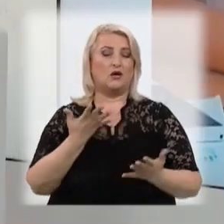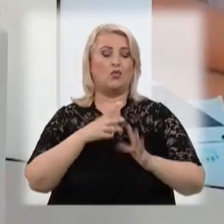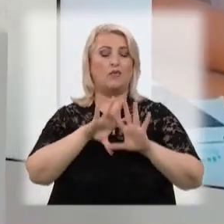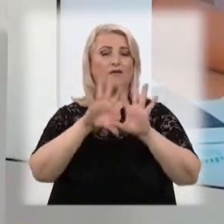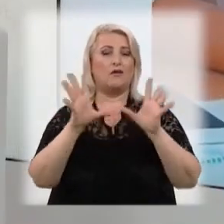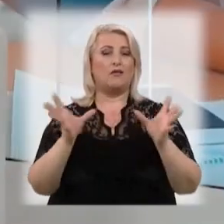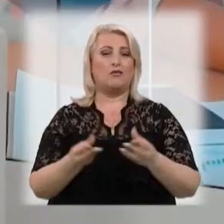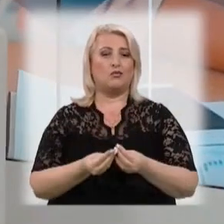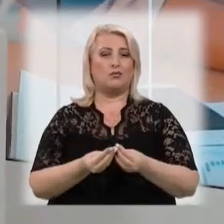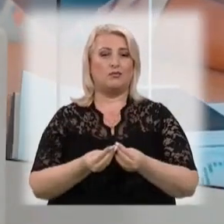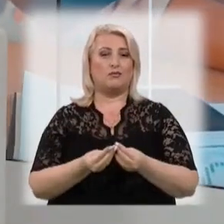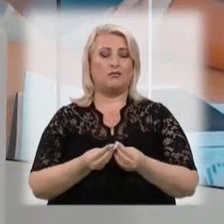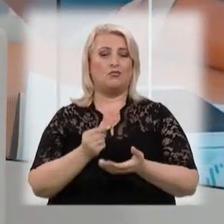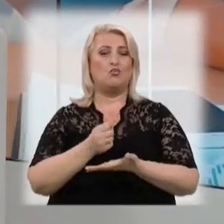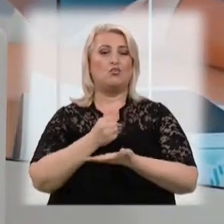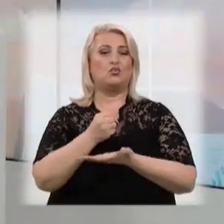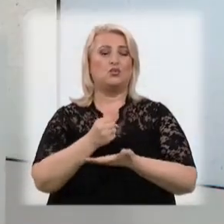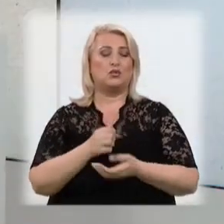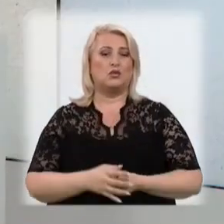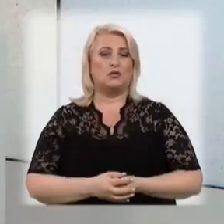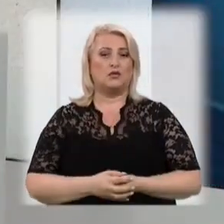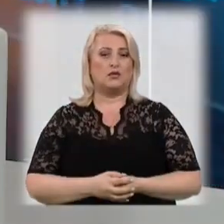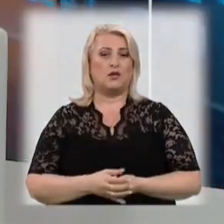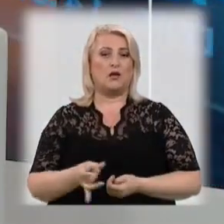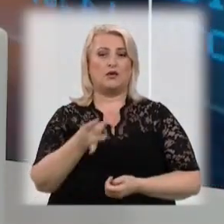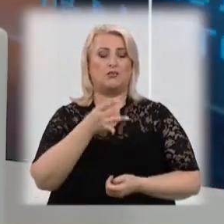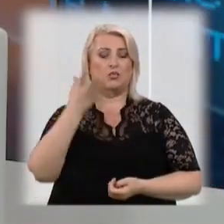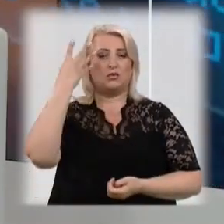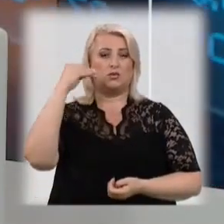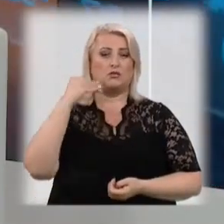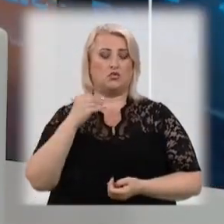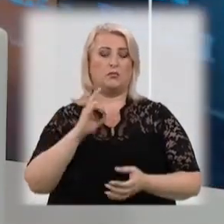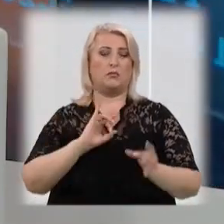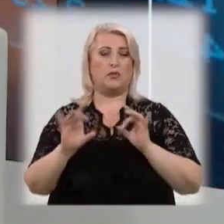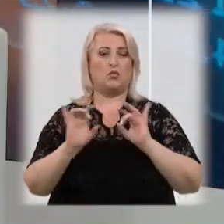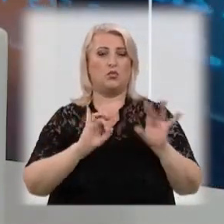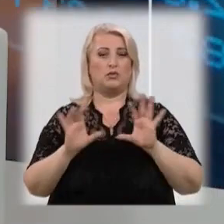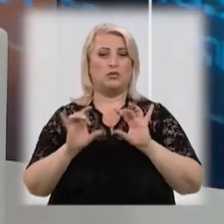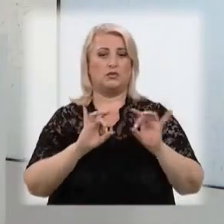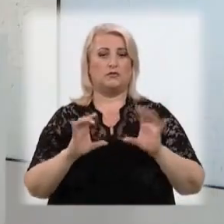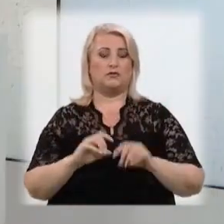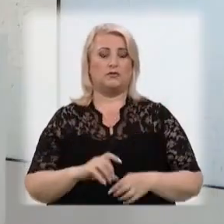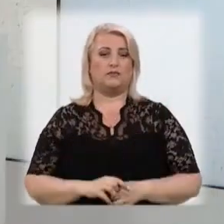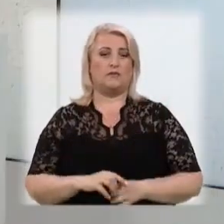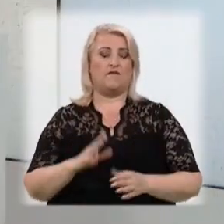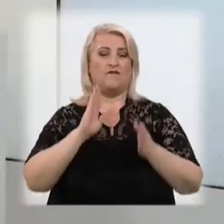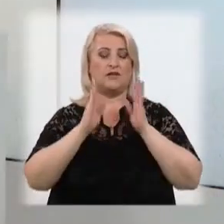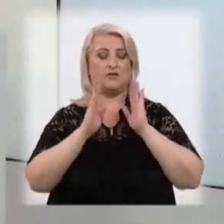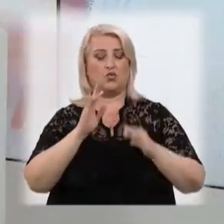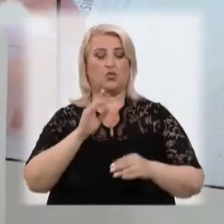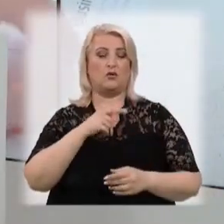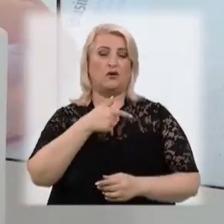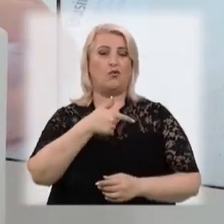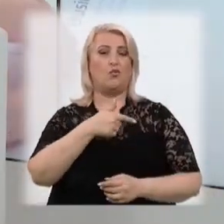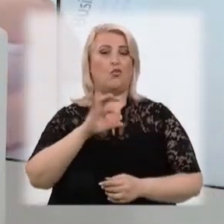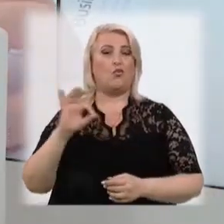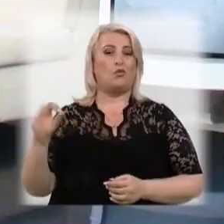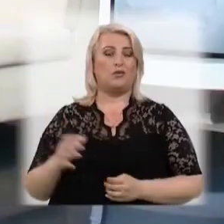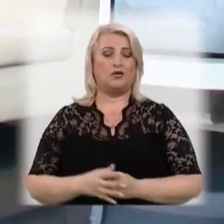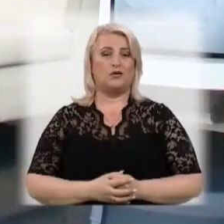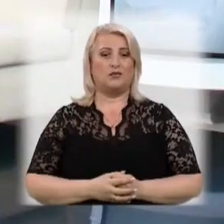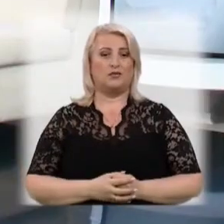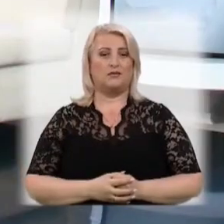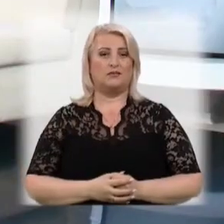de buget al republicii Moldova pe publicitate add Facebook și Google dacă poți să faceți